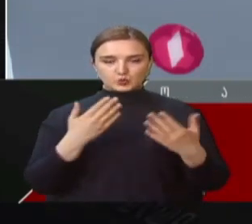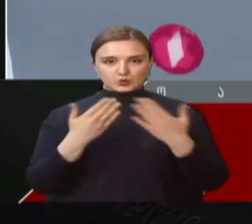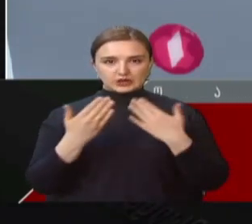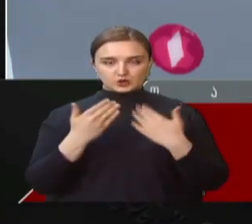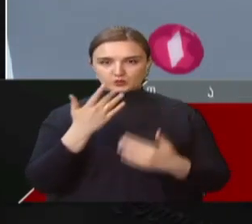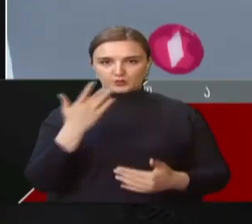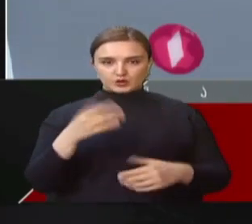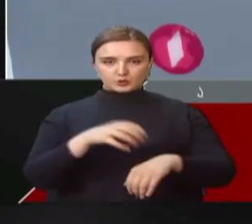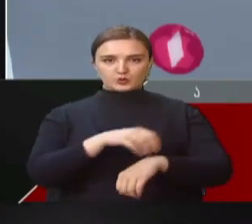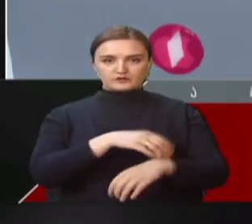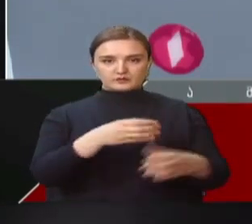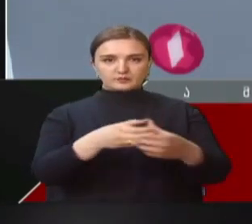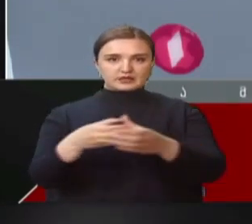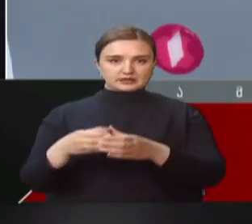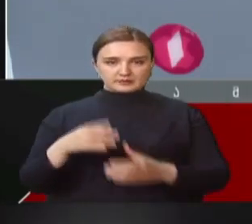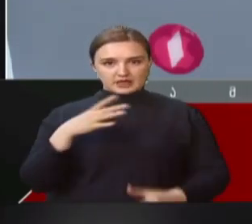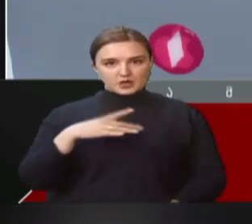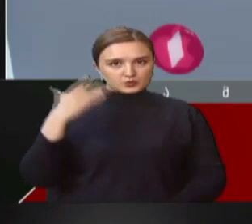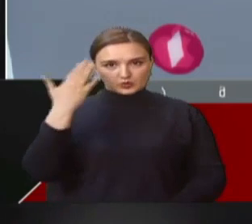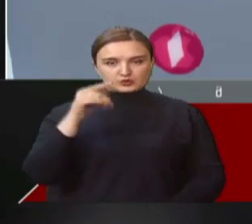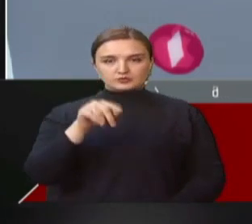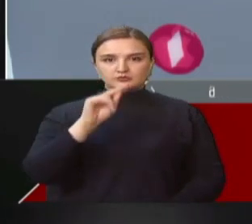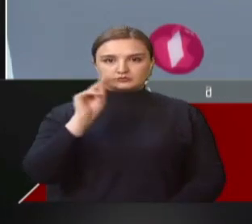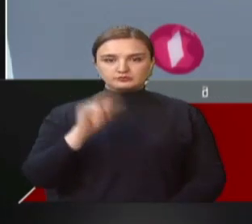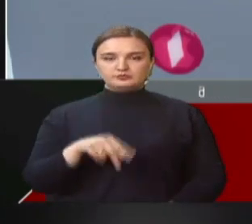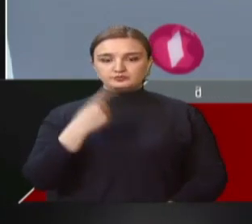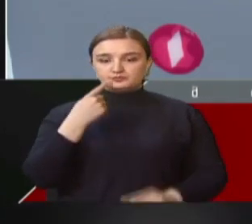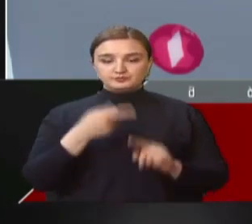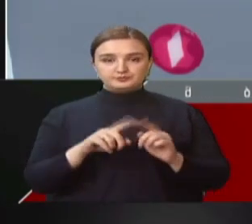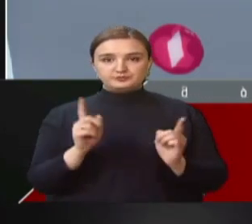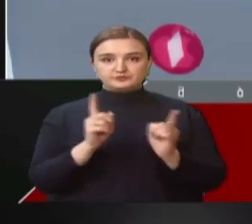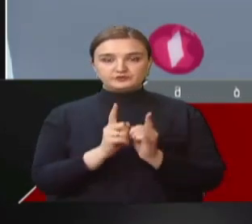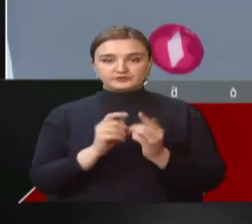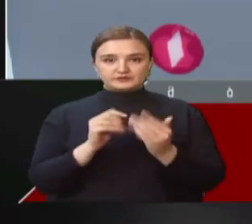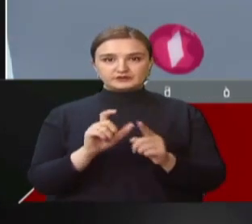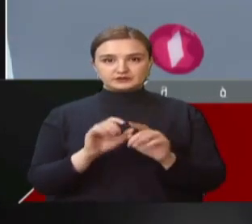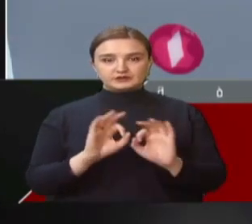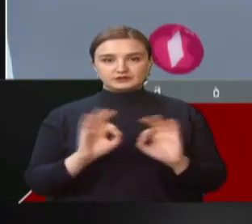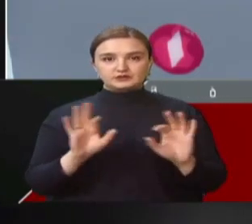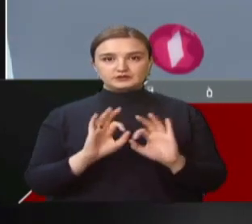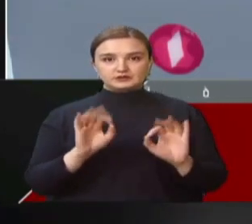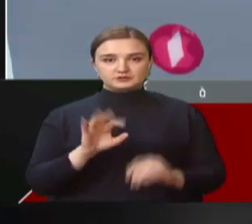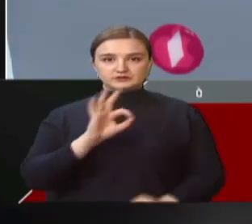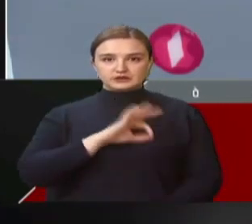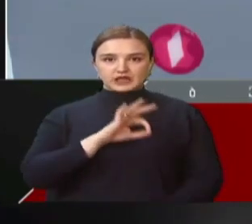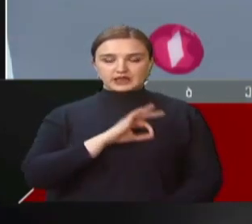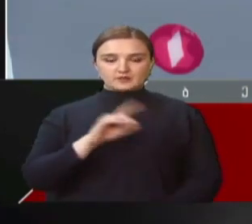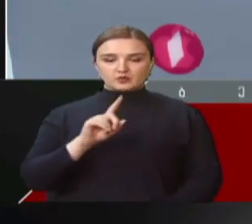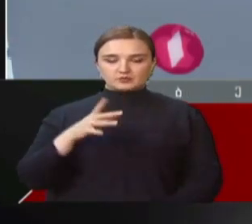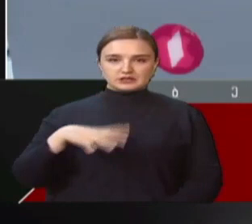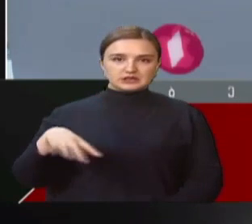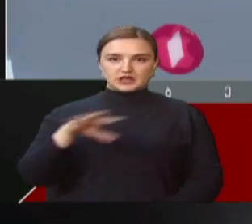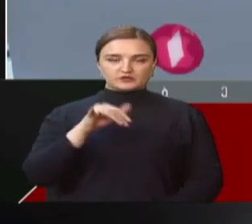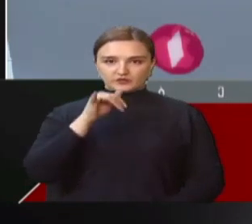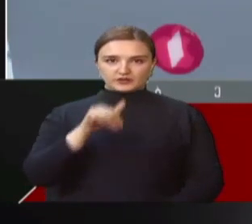cu politicul partii, cartul iot sneba, gada nașa uleb trom, stare, dar nici nu șehodre, psromozez, cu ani sau brobdit, irene, timisus, șam, cu ani am